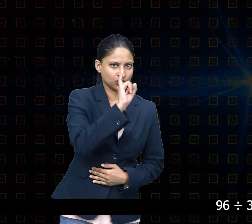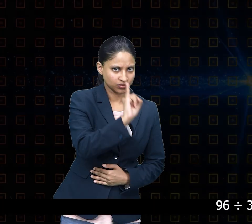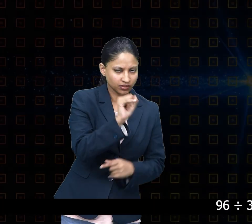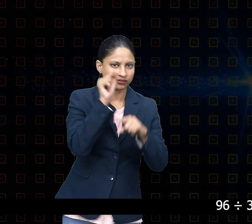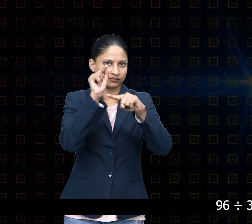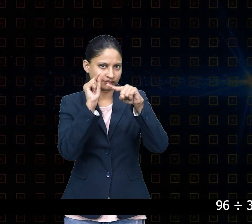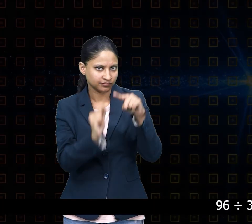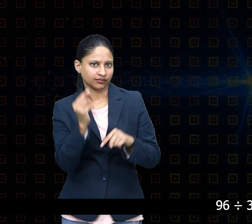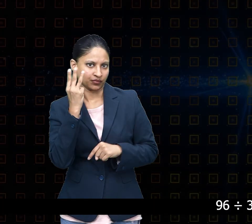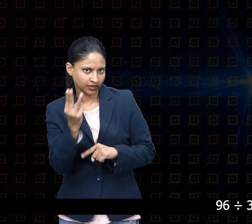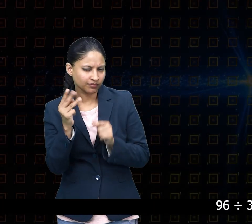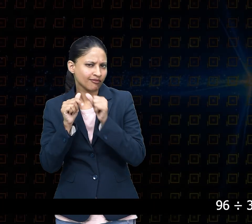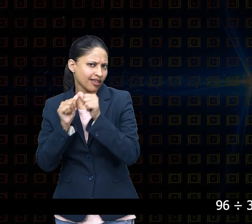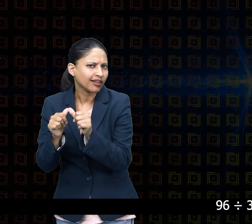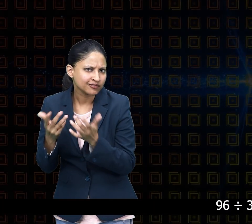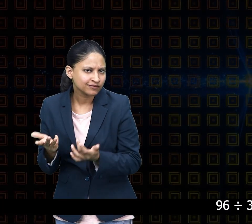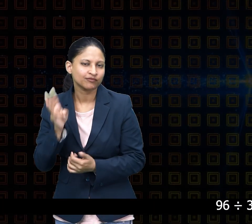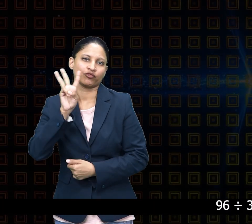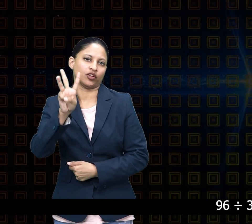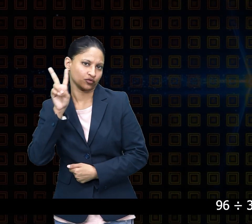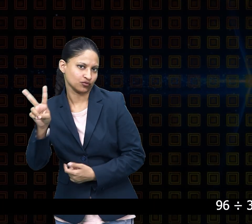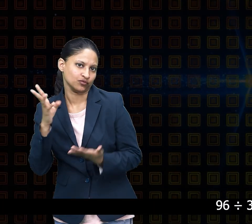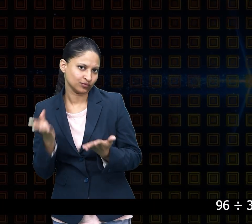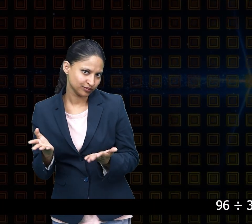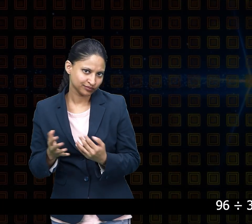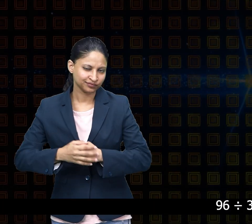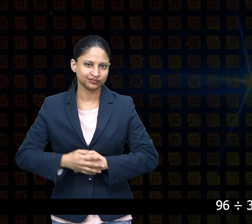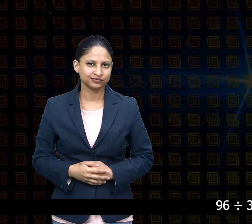96 भाग 3 बराबर 32।